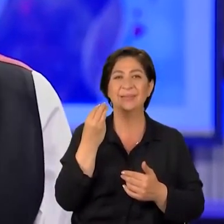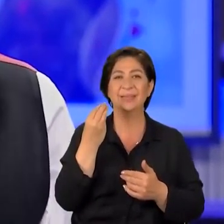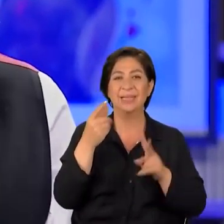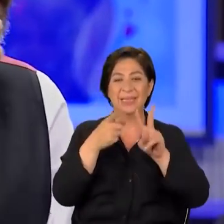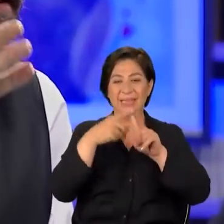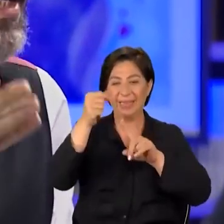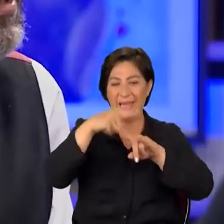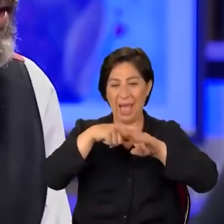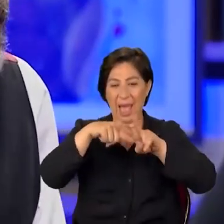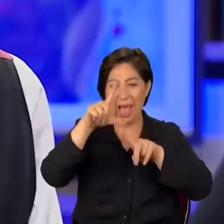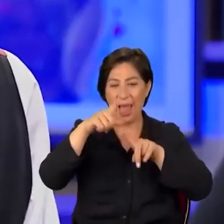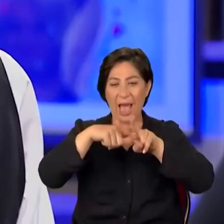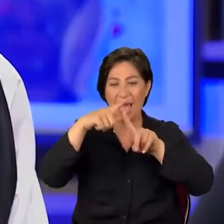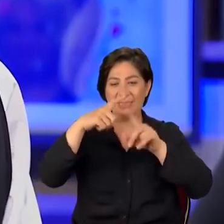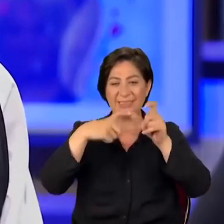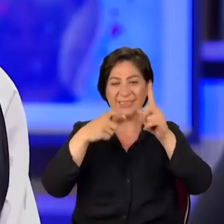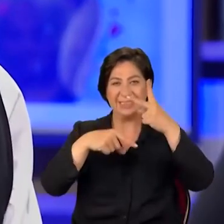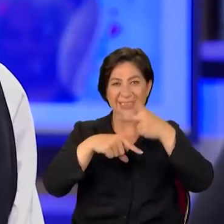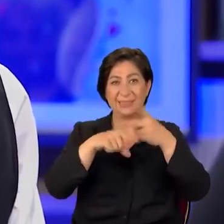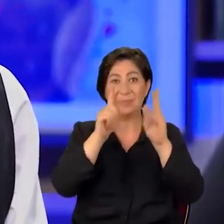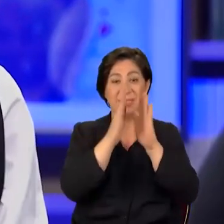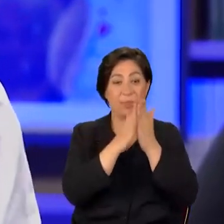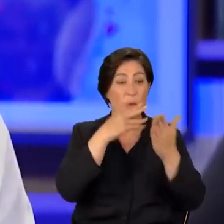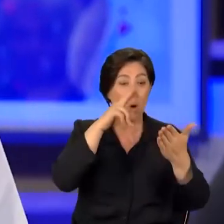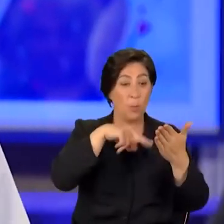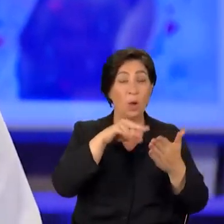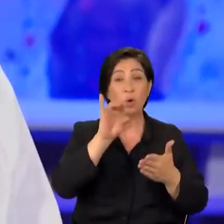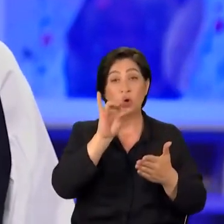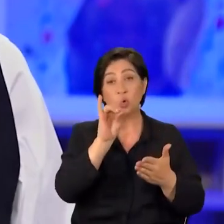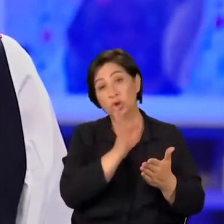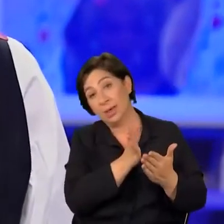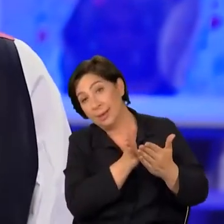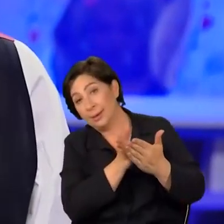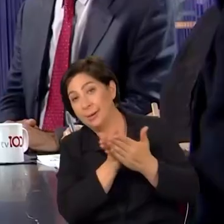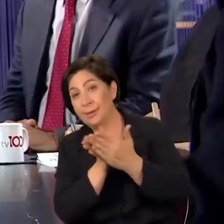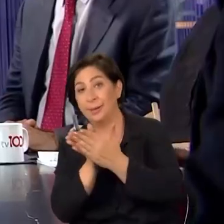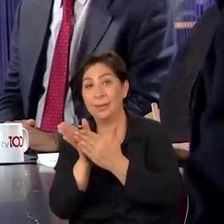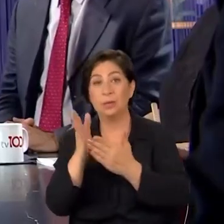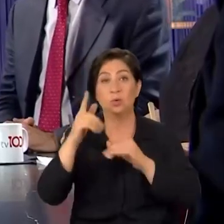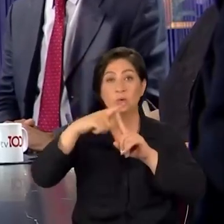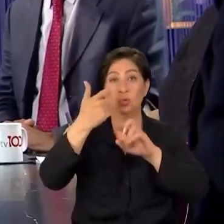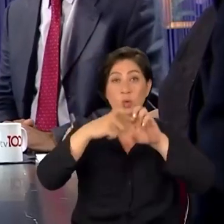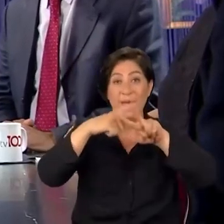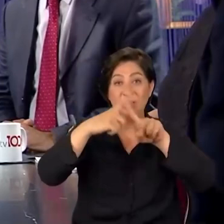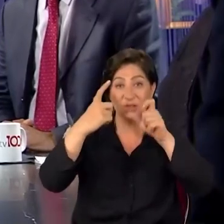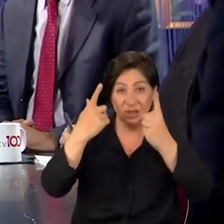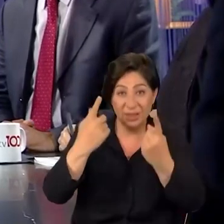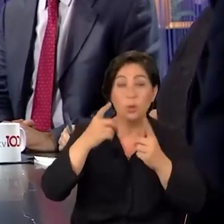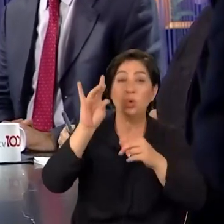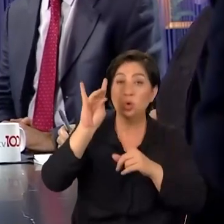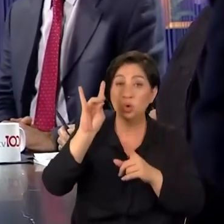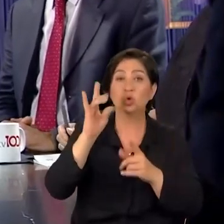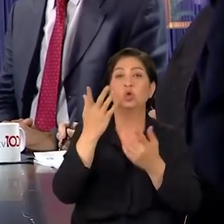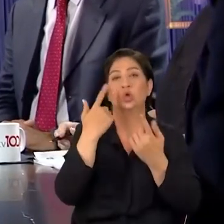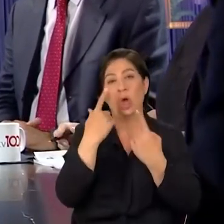gençken Nihal Atsız'ın bir kitabını okumak ülkücü dünyaya doğru adım atmanın Turancı, ülkücü ya